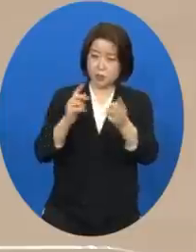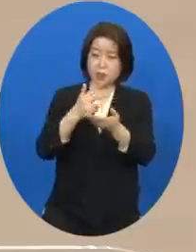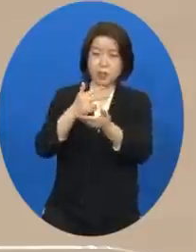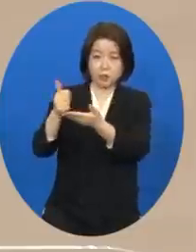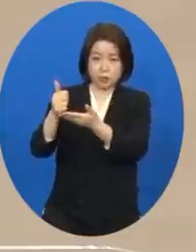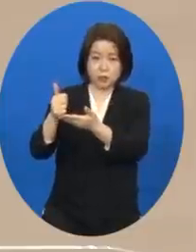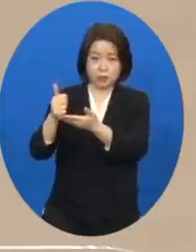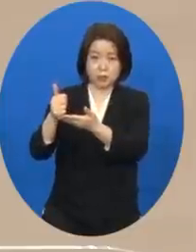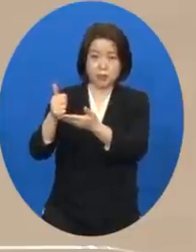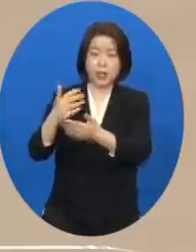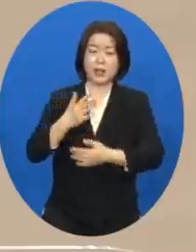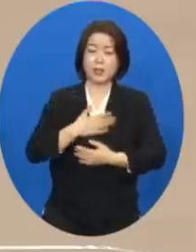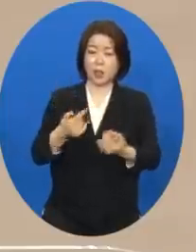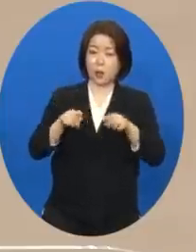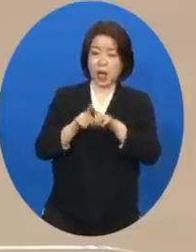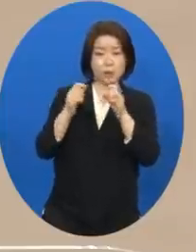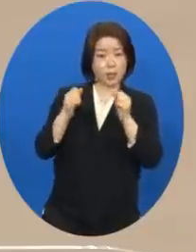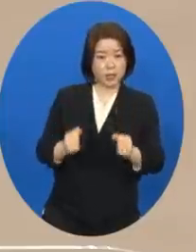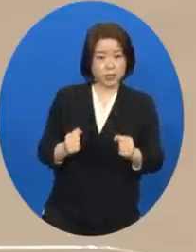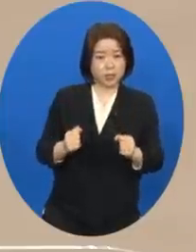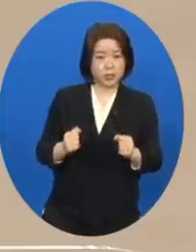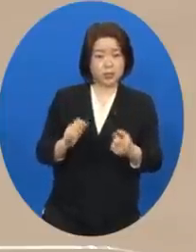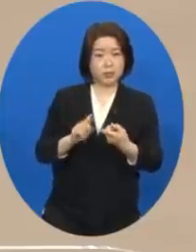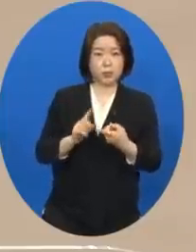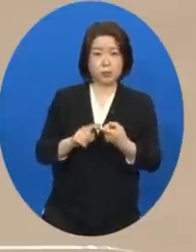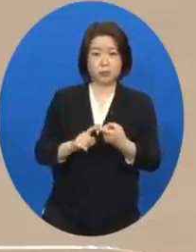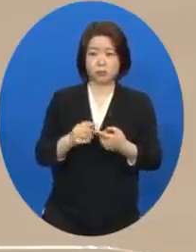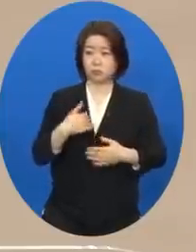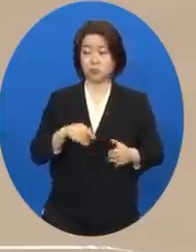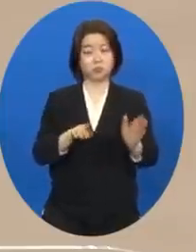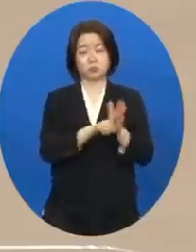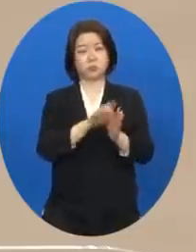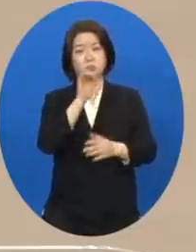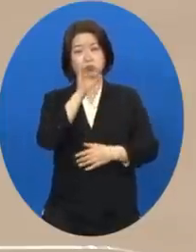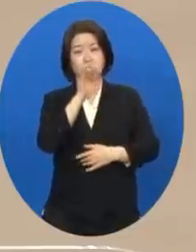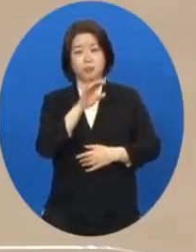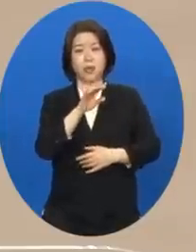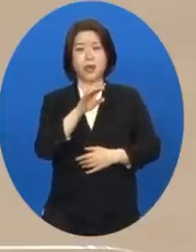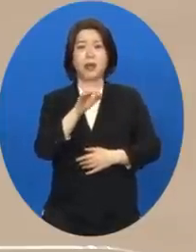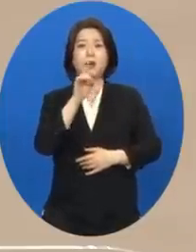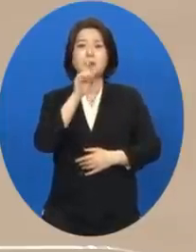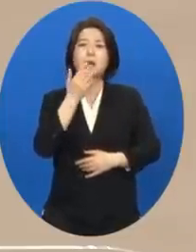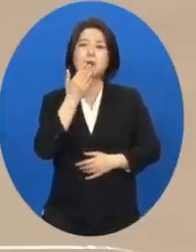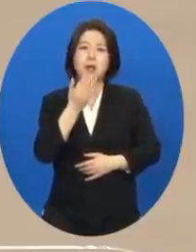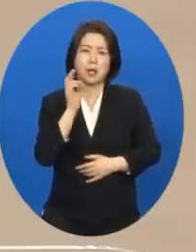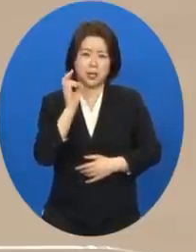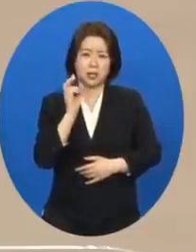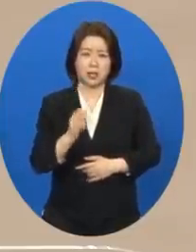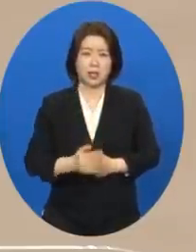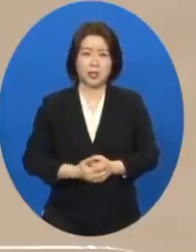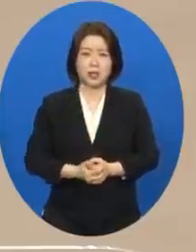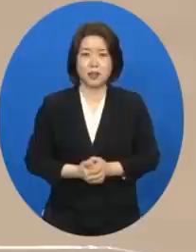으로 나와 함께 계시다는 것을 나는 믿지 못하겠어 이런 말이 나오는 거예요 마음이 없는거